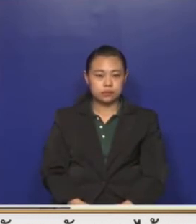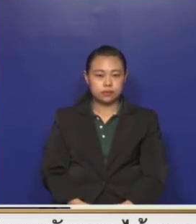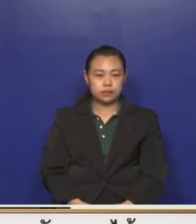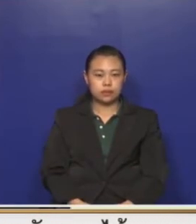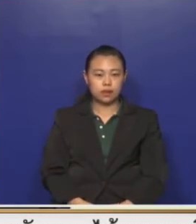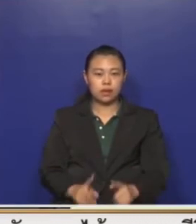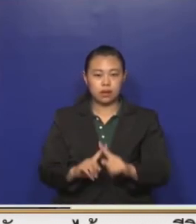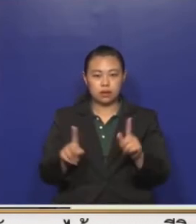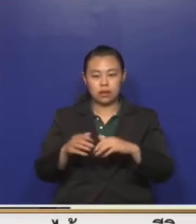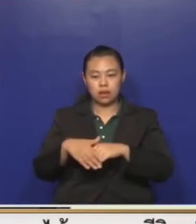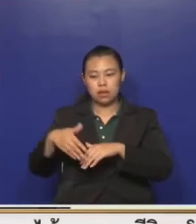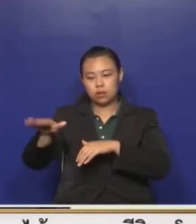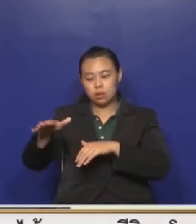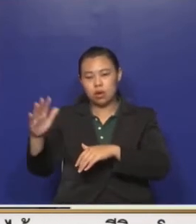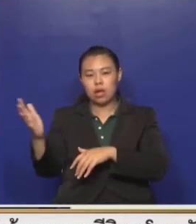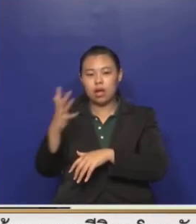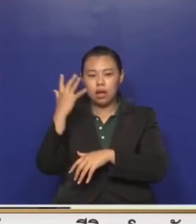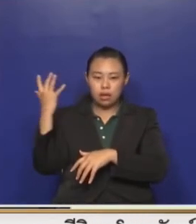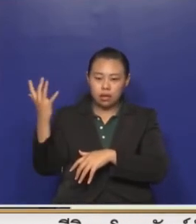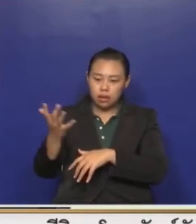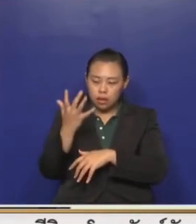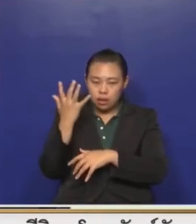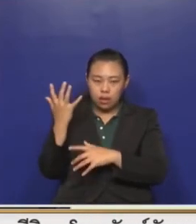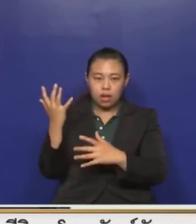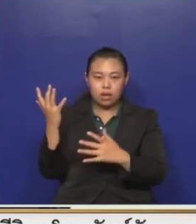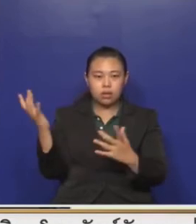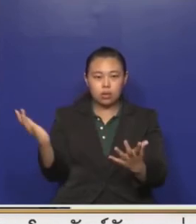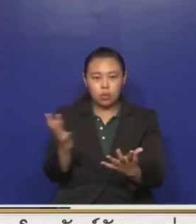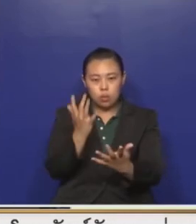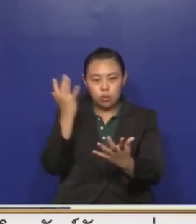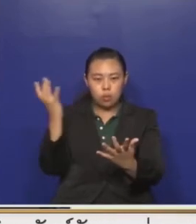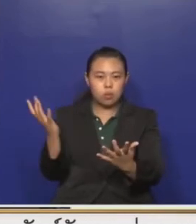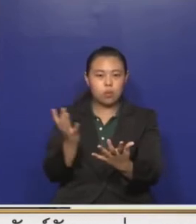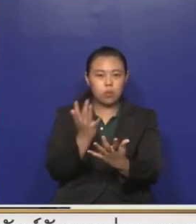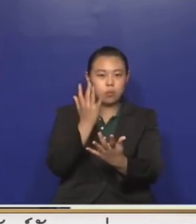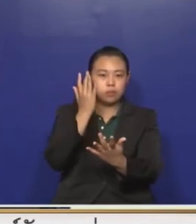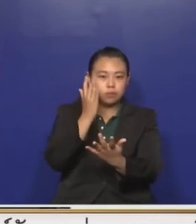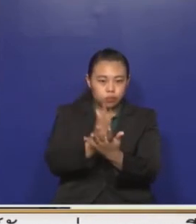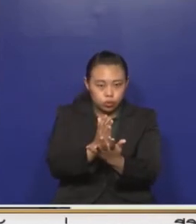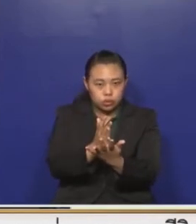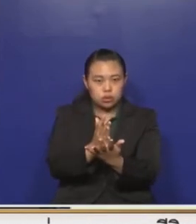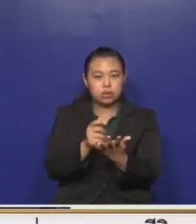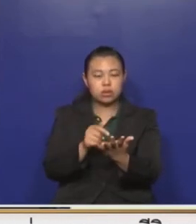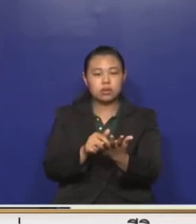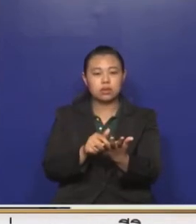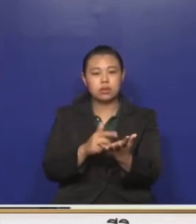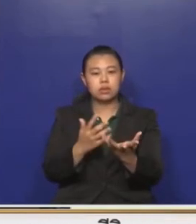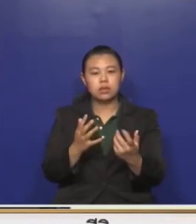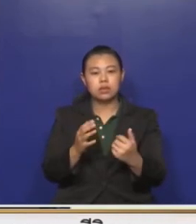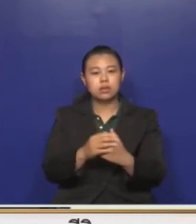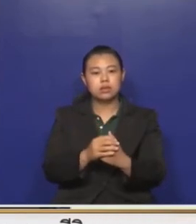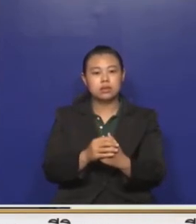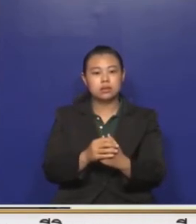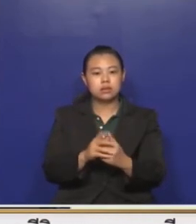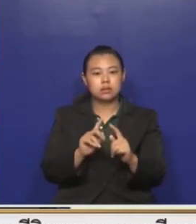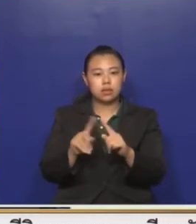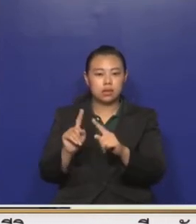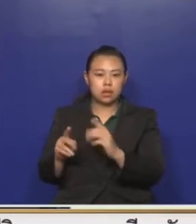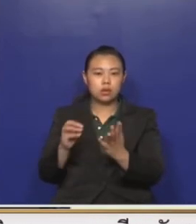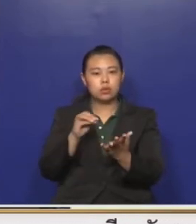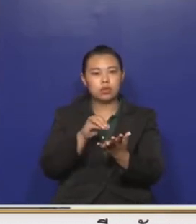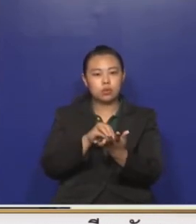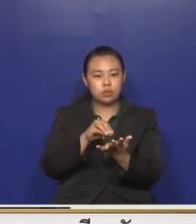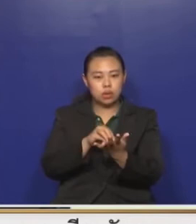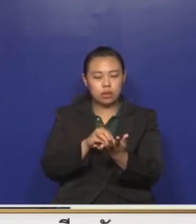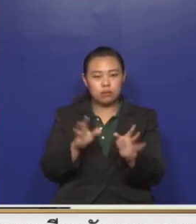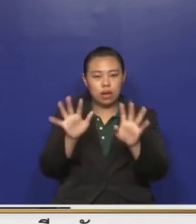แต่ ปัจ Str tiposภ นอก สภาพ โquetา ปิดเนองจากคาม กดอากา สงแผลลงมา ลมมักอ่อน averages พเทธมัคอร มี